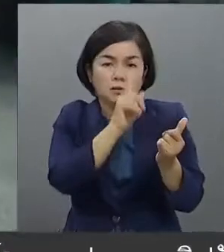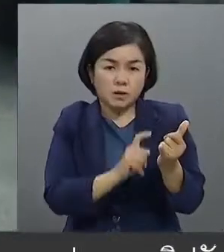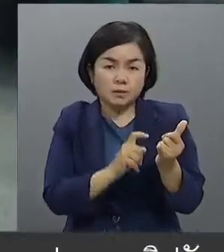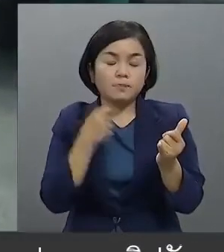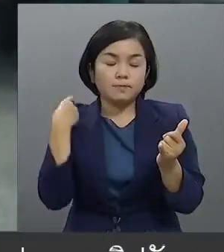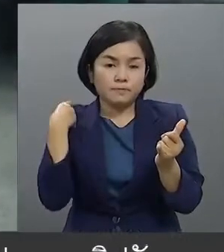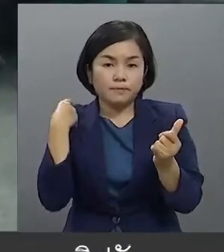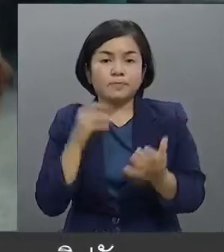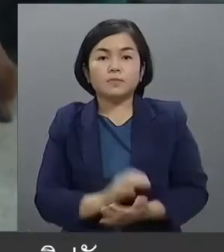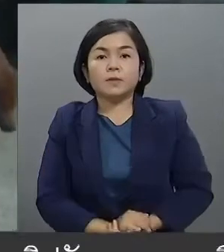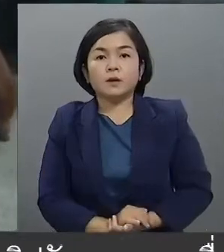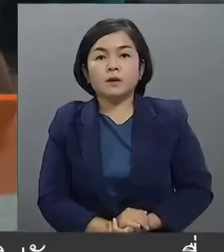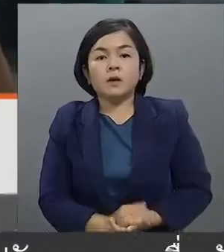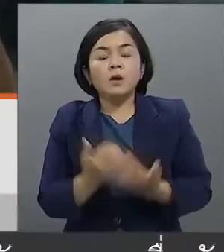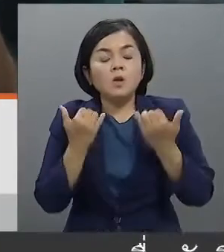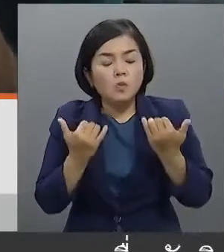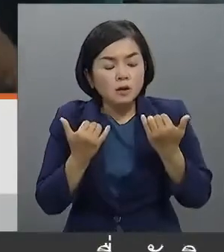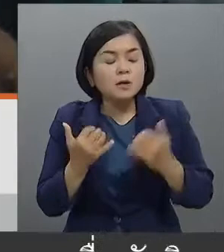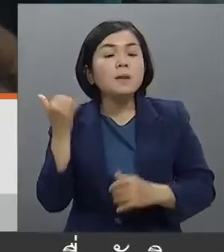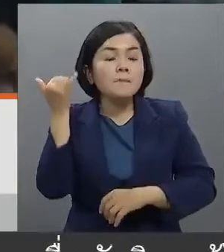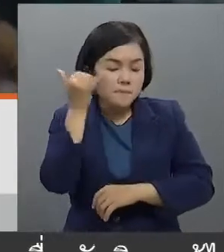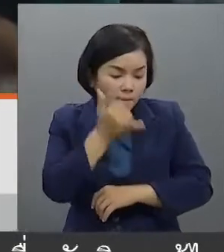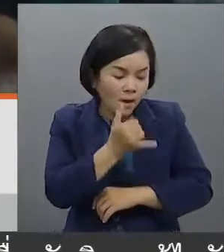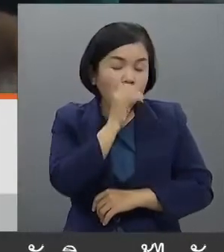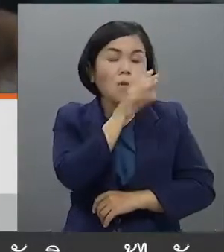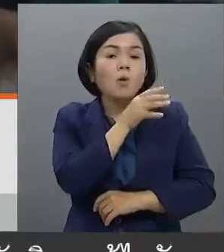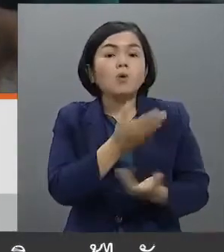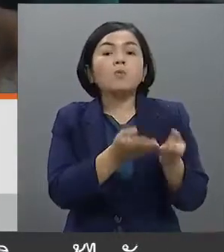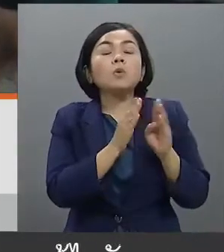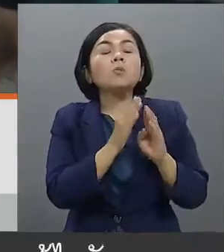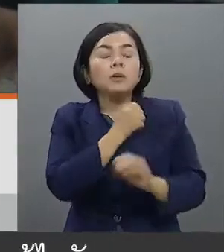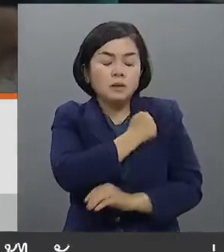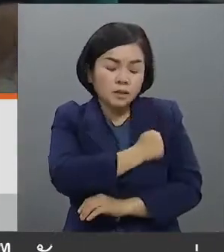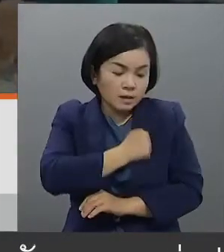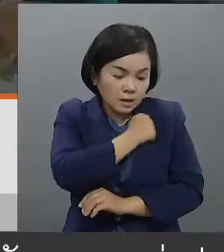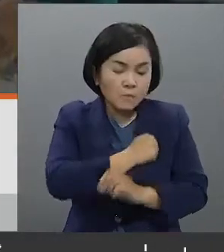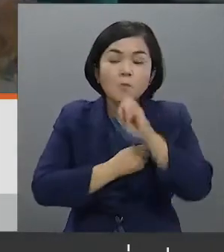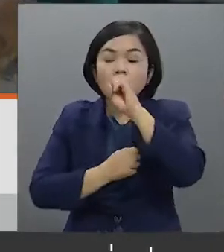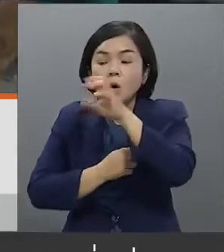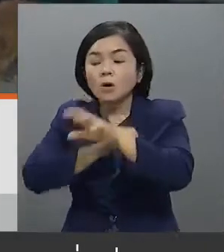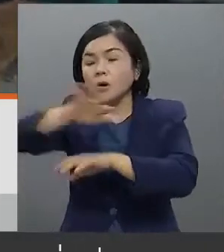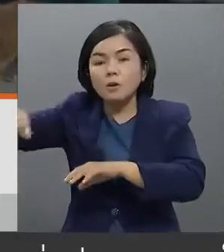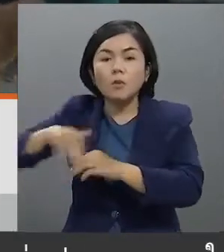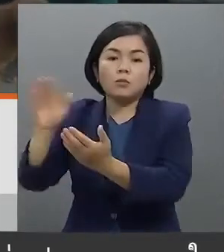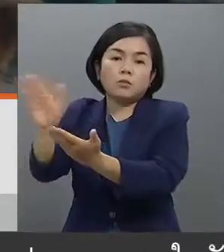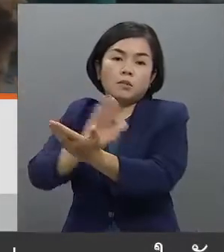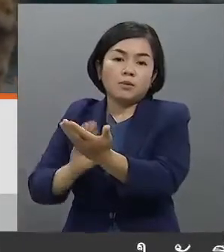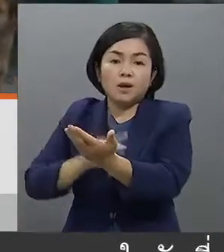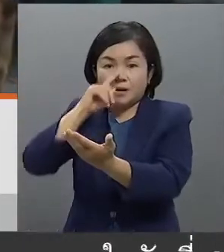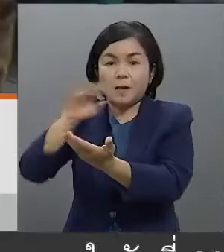ในวันนี้มาแสดงความเสียใจกันแล้วก็ได้กำชับไปทางหัวอะไรหรือทางสถาบันการศึกษาต่างๆว่